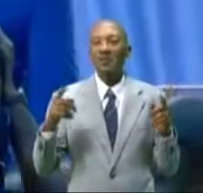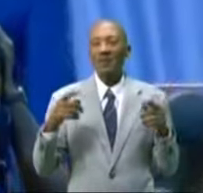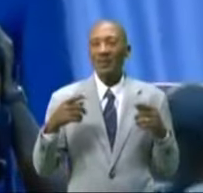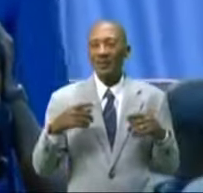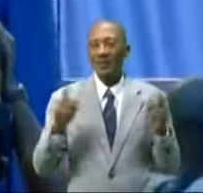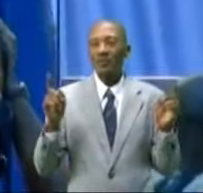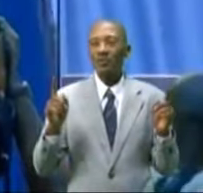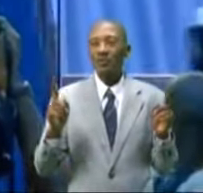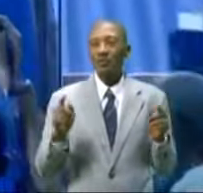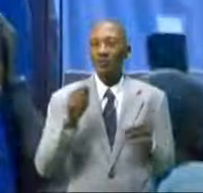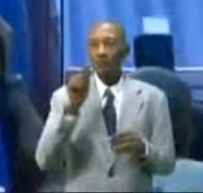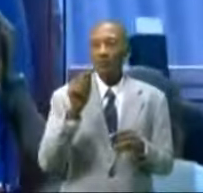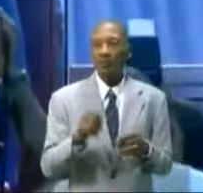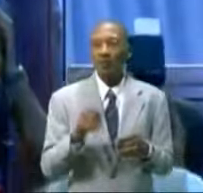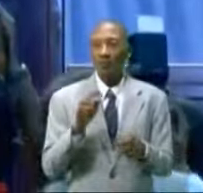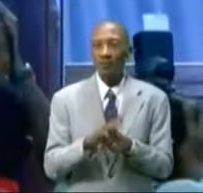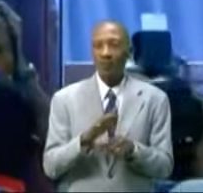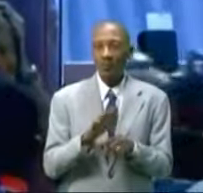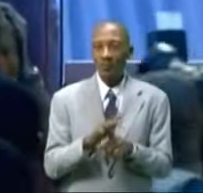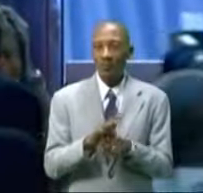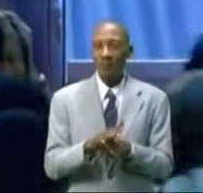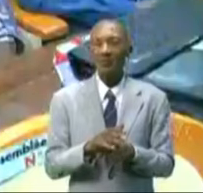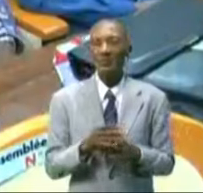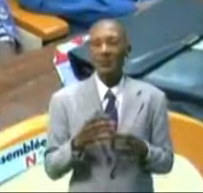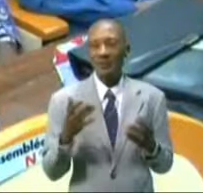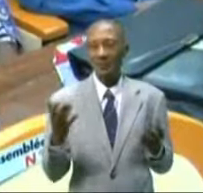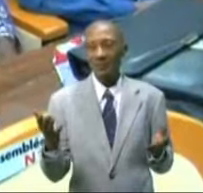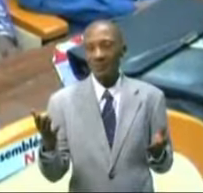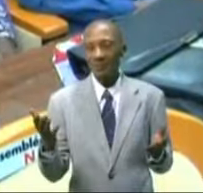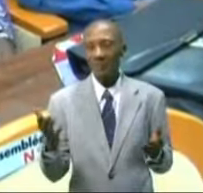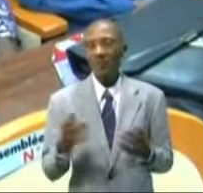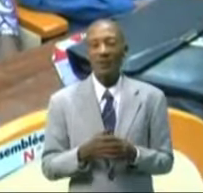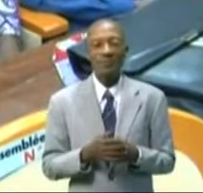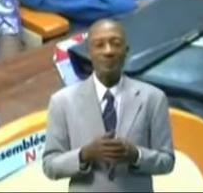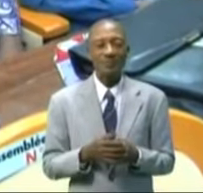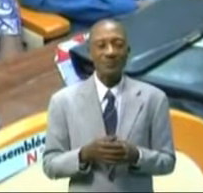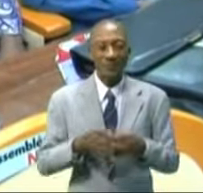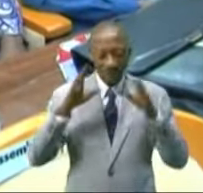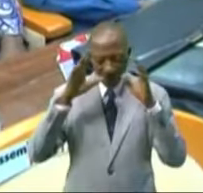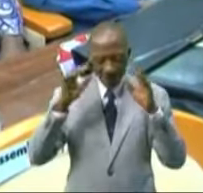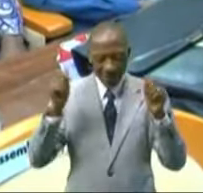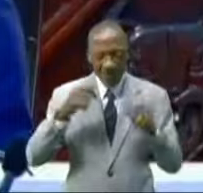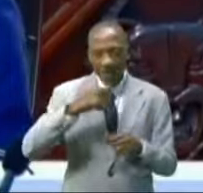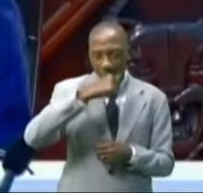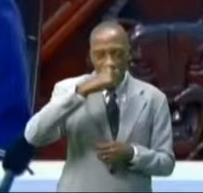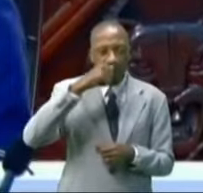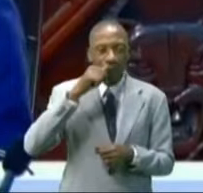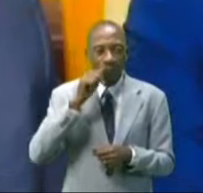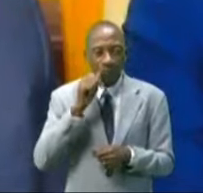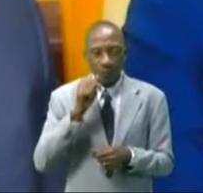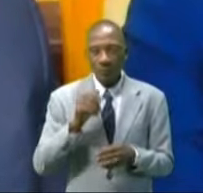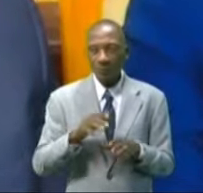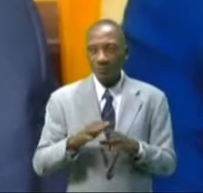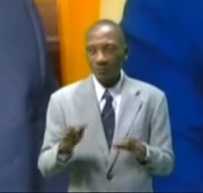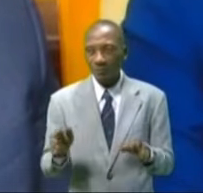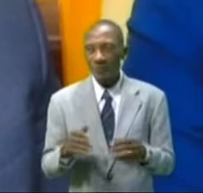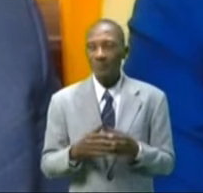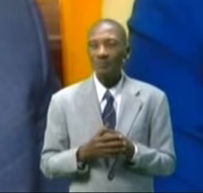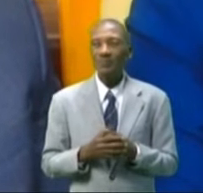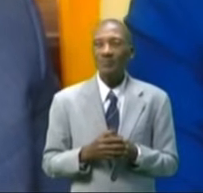Diapwanga avec 113 voix et Bahati Lukwebo, 69 voix, 7 bulletins blancs. En